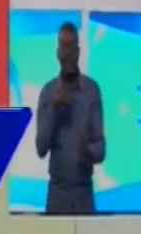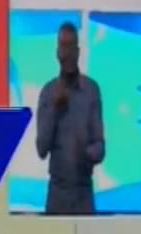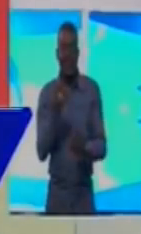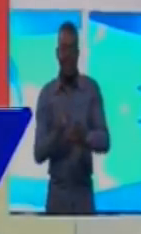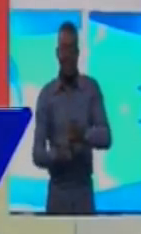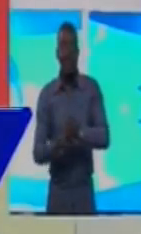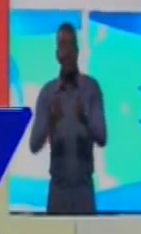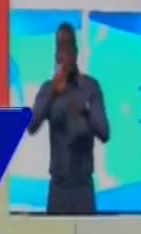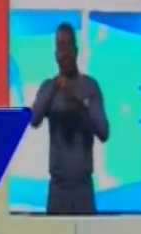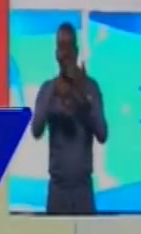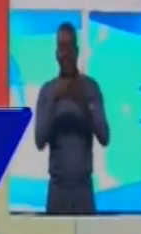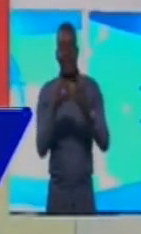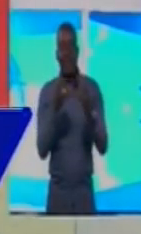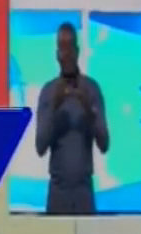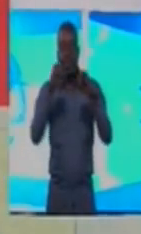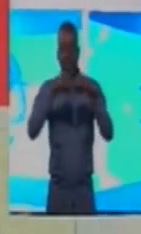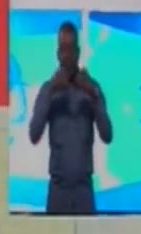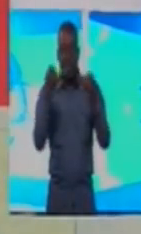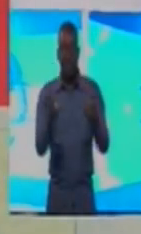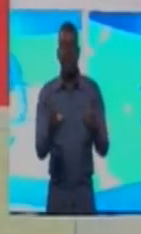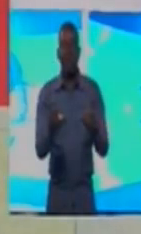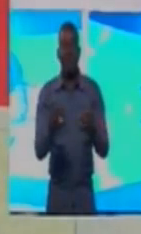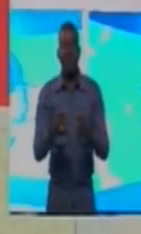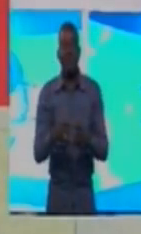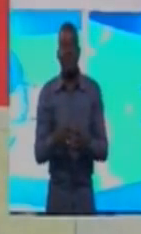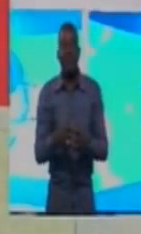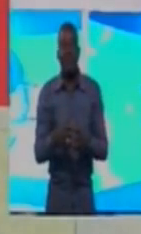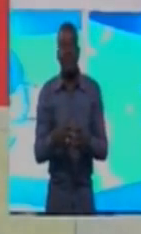journal de tous les Burkinabés, Sidoya.